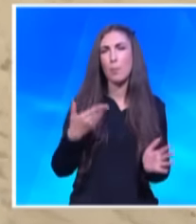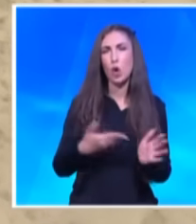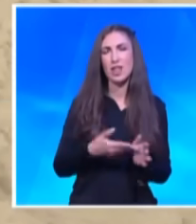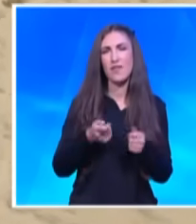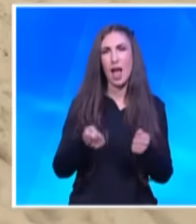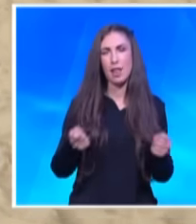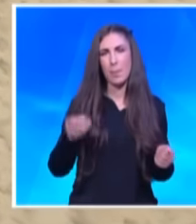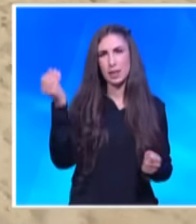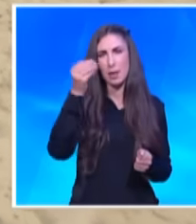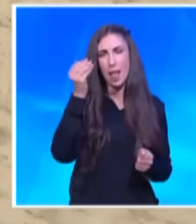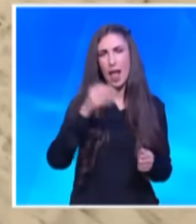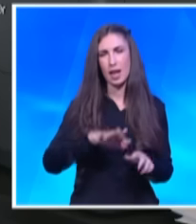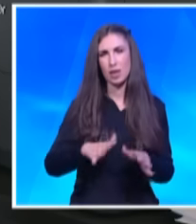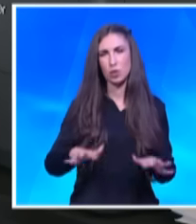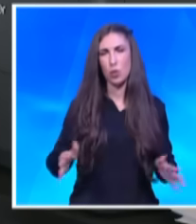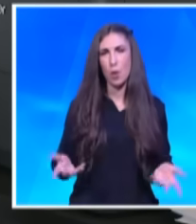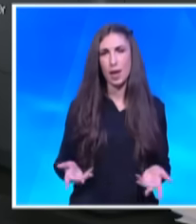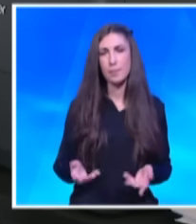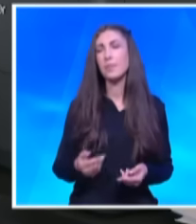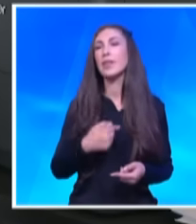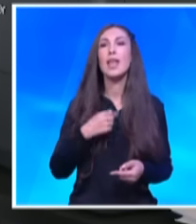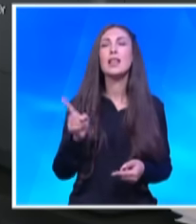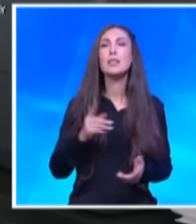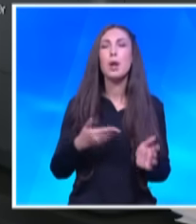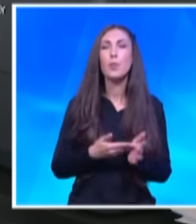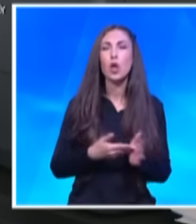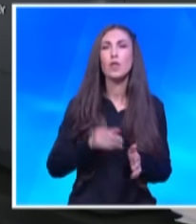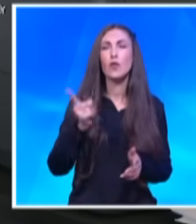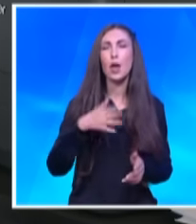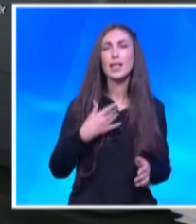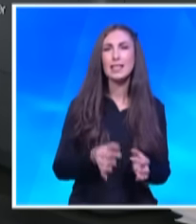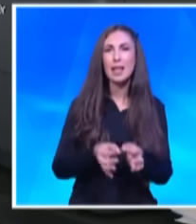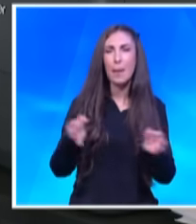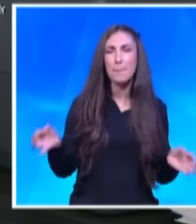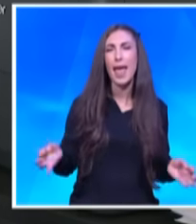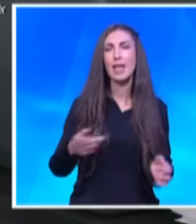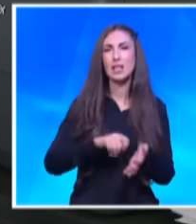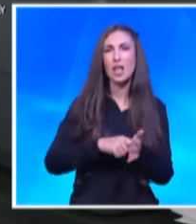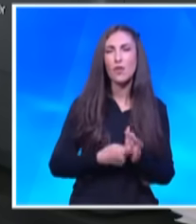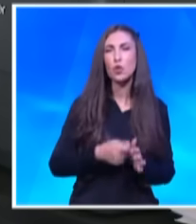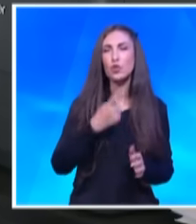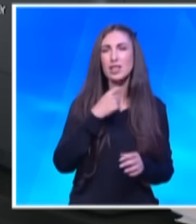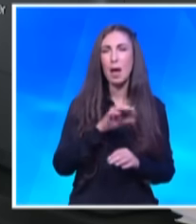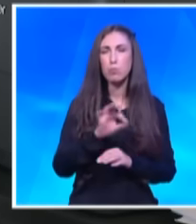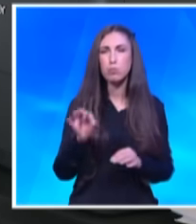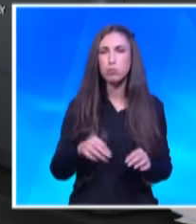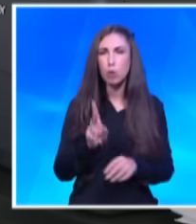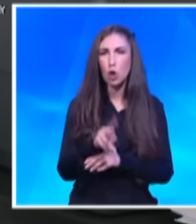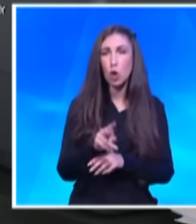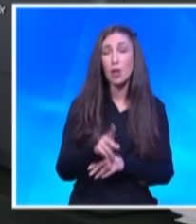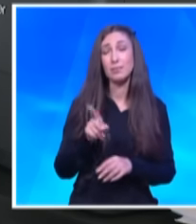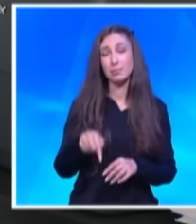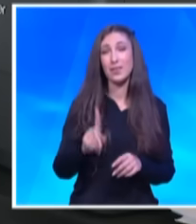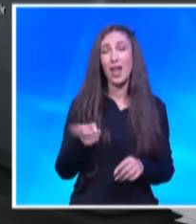която се прави за българското море. Ние не сме против който иска да мери и да се включи в процеса на контрол, но то трябва да бъде правено